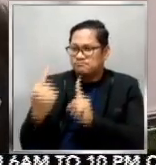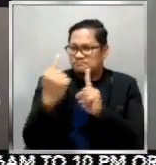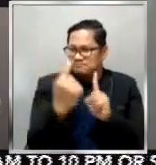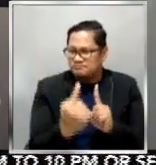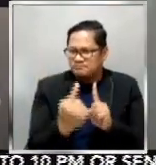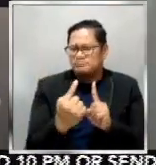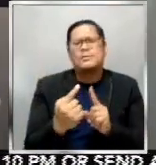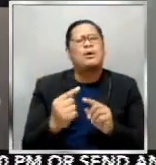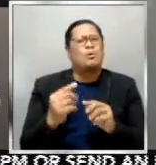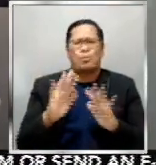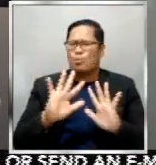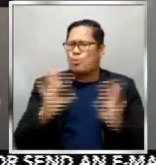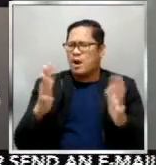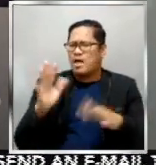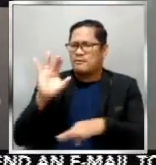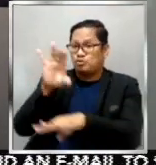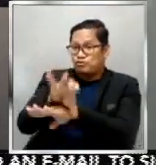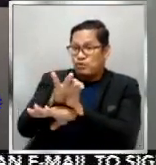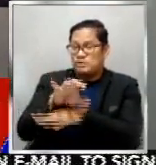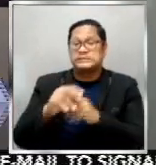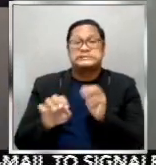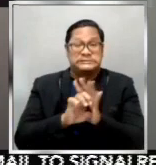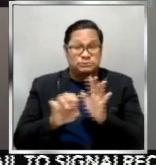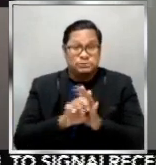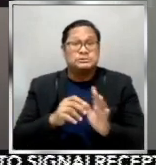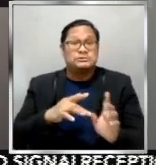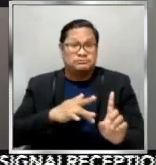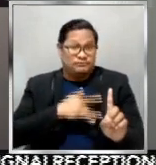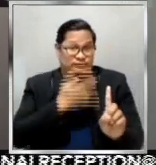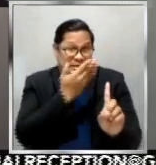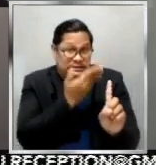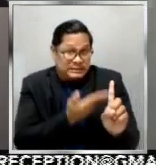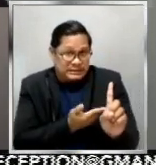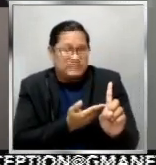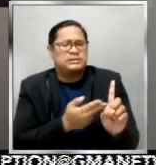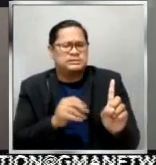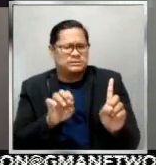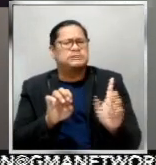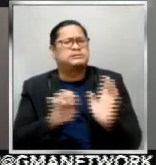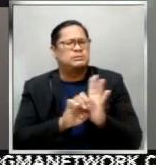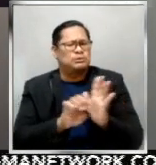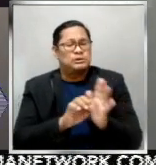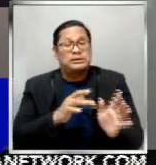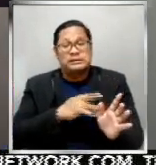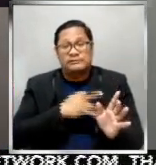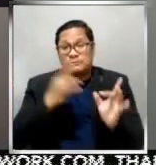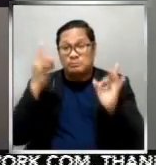pilitan. Kung ang pakiramdam niya ay mayroon pang risk,